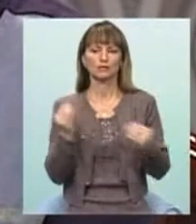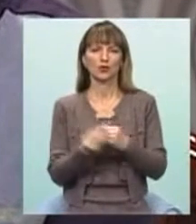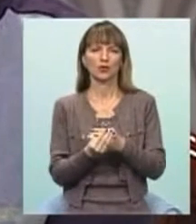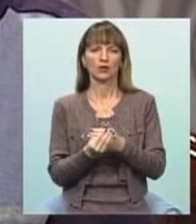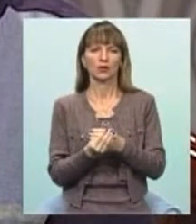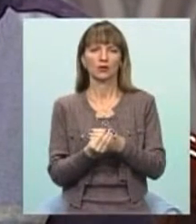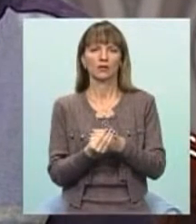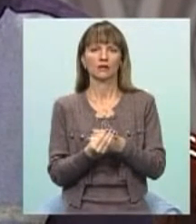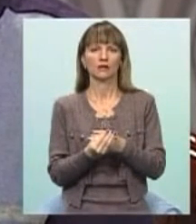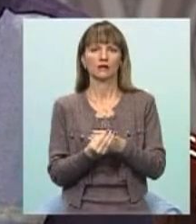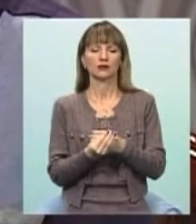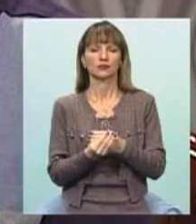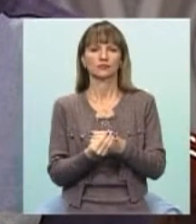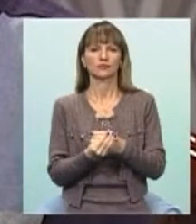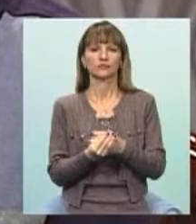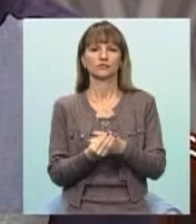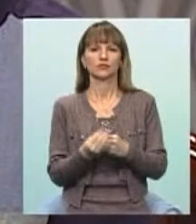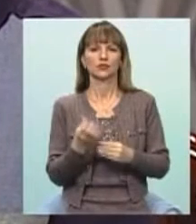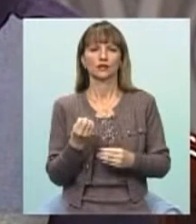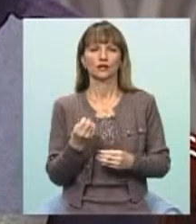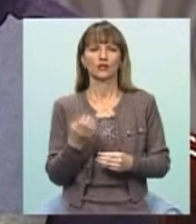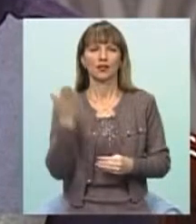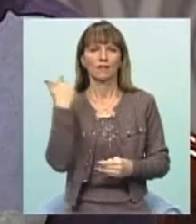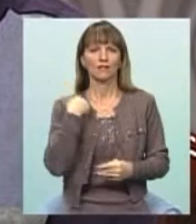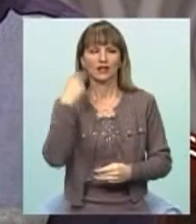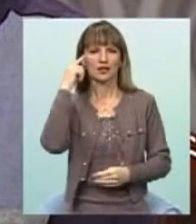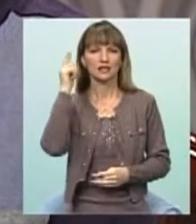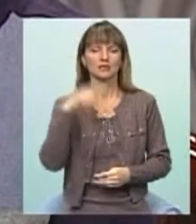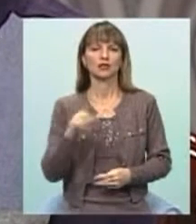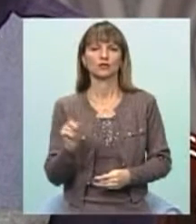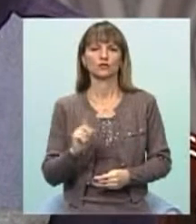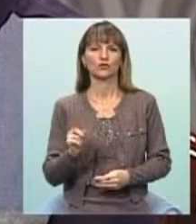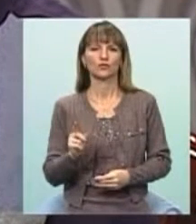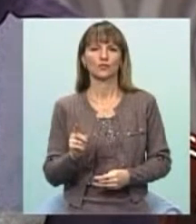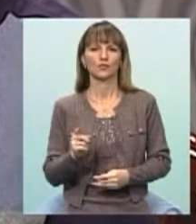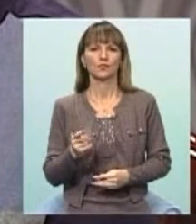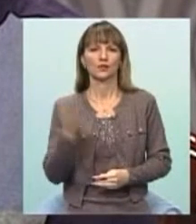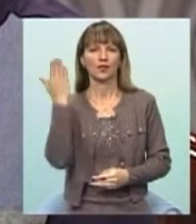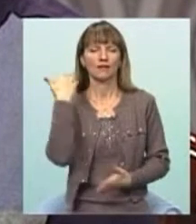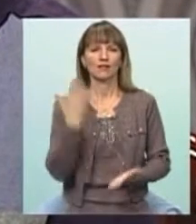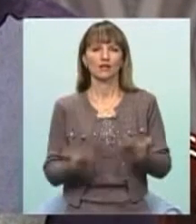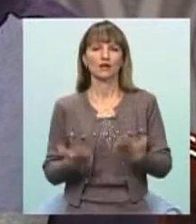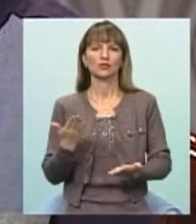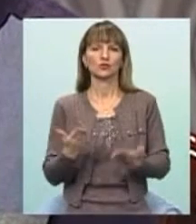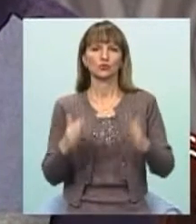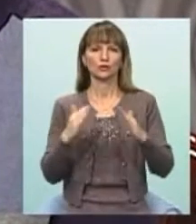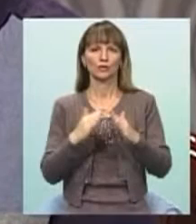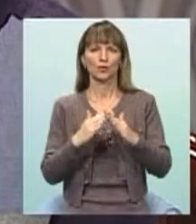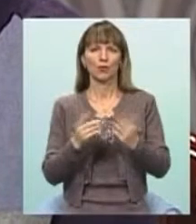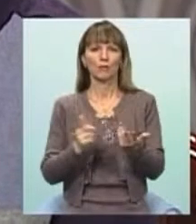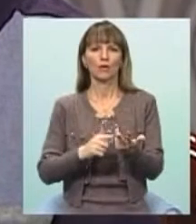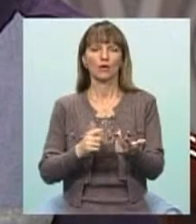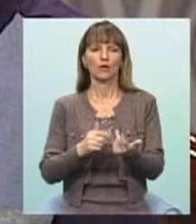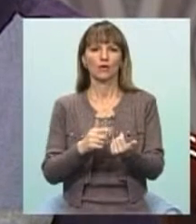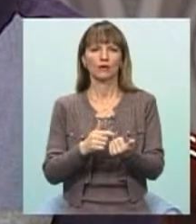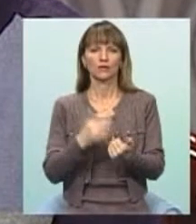в дім. А ще давно я знаю, що давно, якщо вдома порахувати